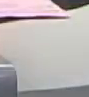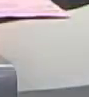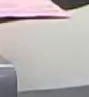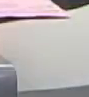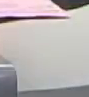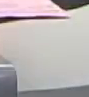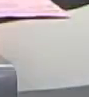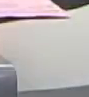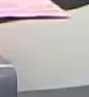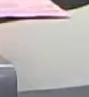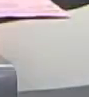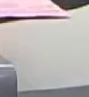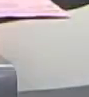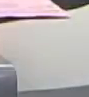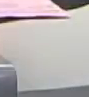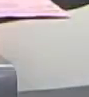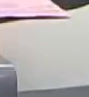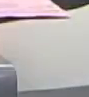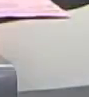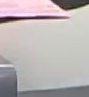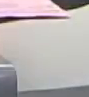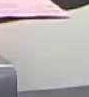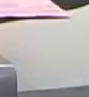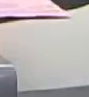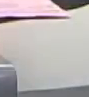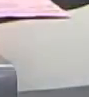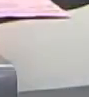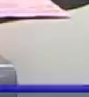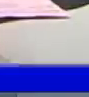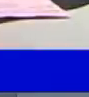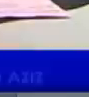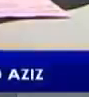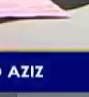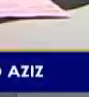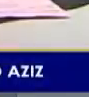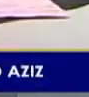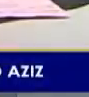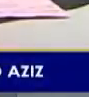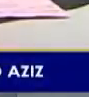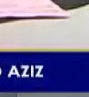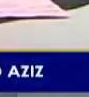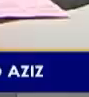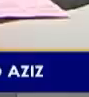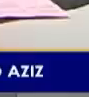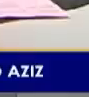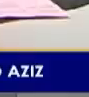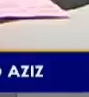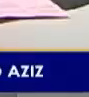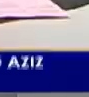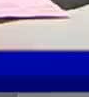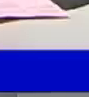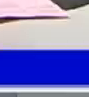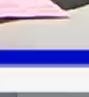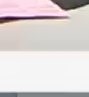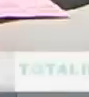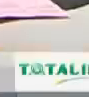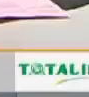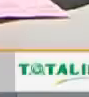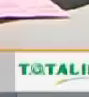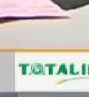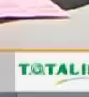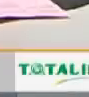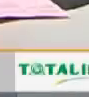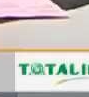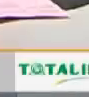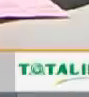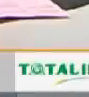Peneroka dan warga Lembaga Kemajuan Tanah Persekutuan Felda menerima berita gembira apabila Perdana Menteri Datuk Seri Najib Tun Razak mengumumkan